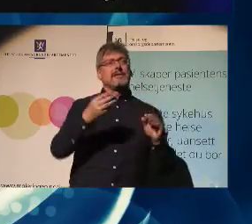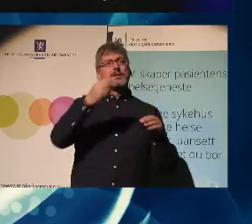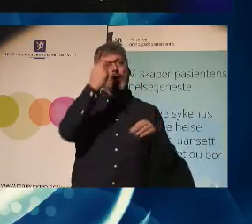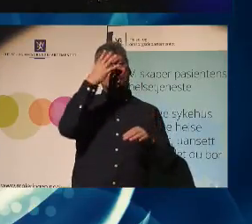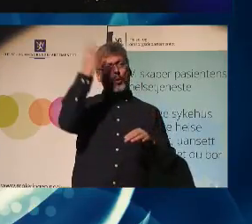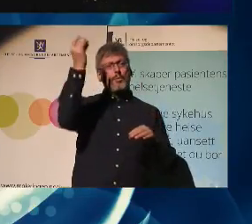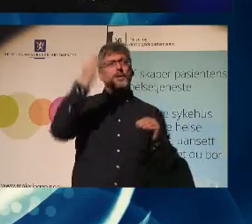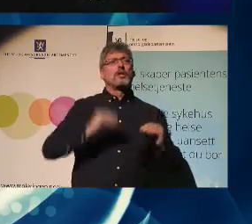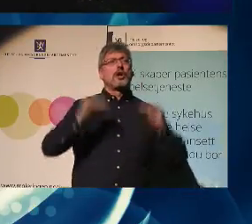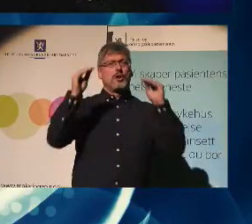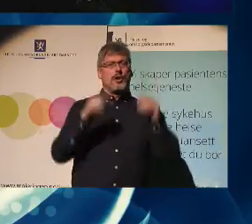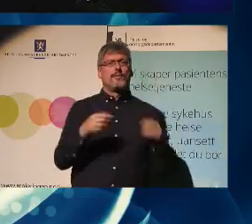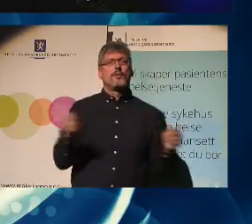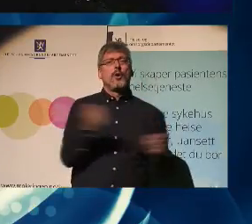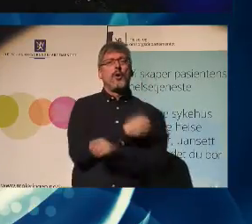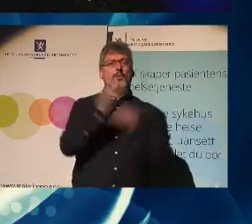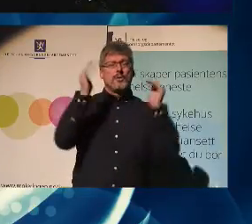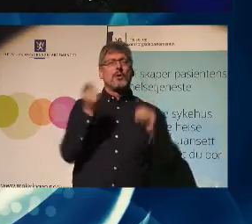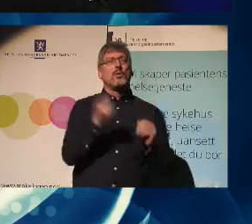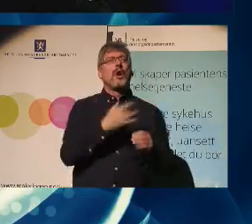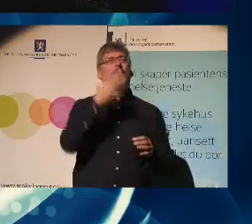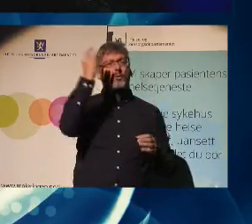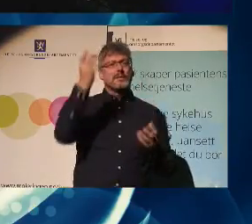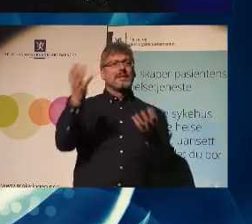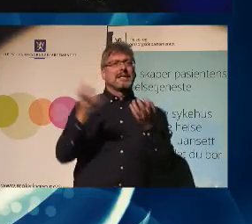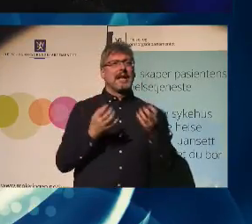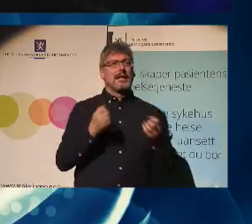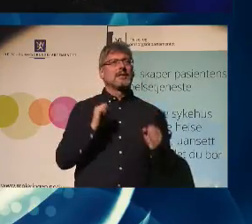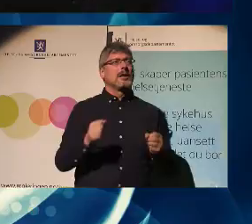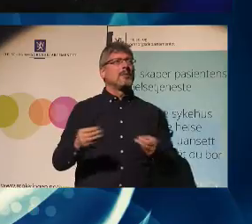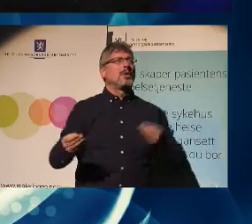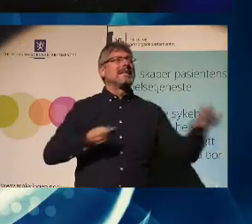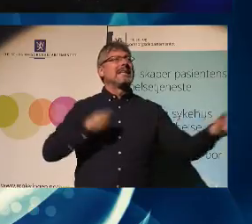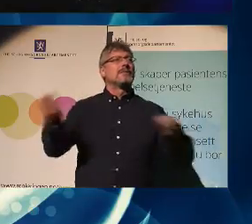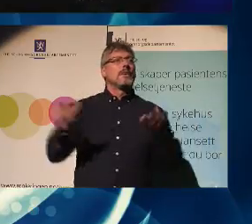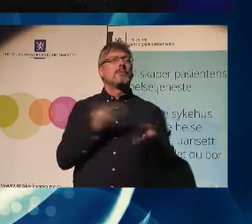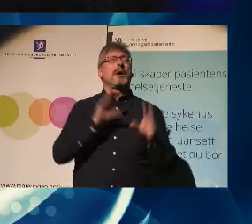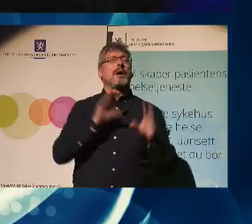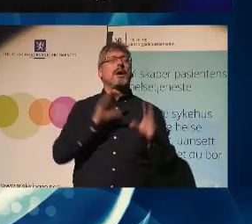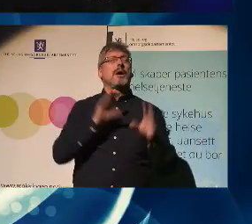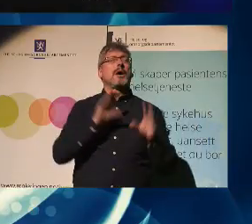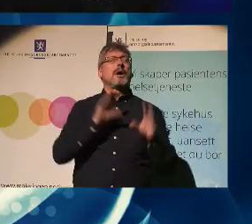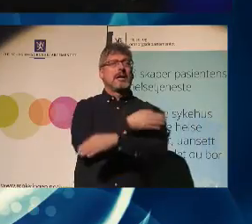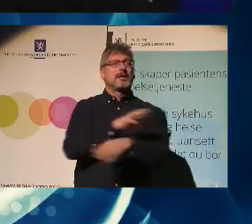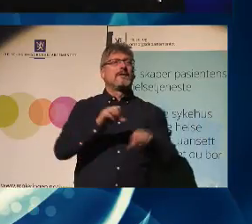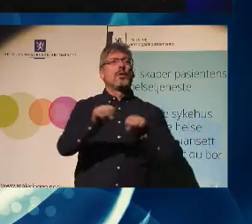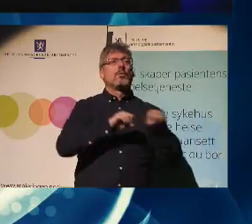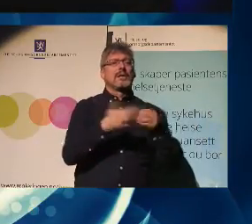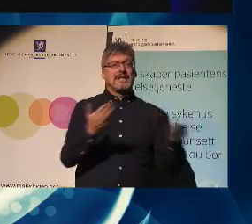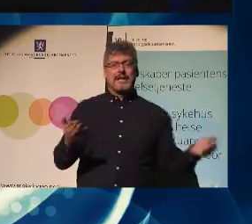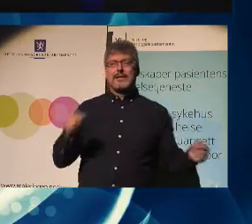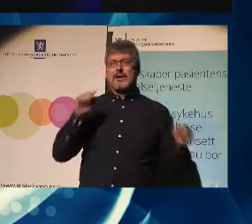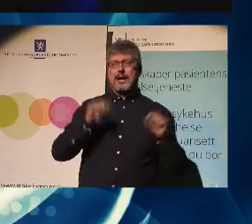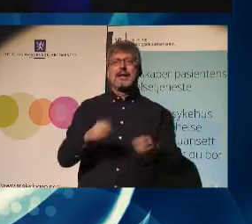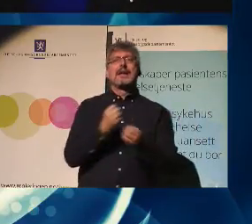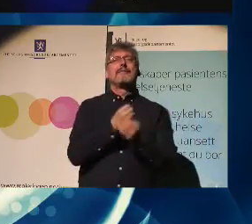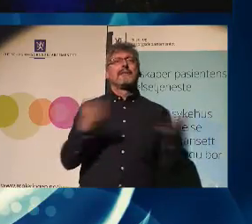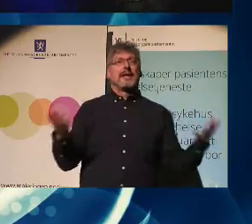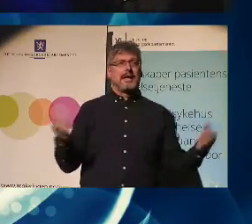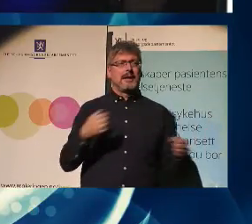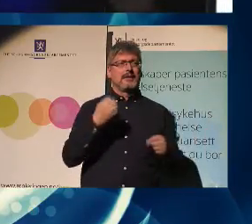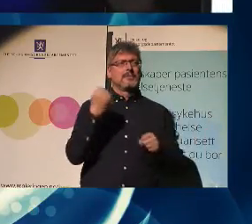kreve en omorganisering. Så noe av den kompetansen som trengs må jo også distribueres mye bedre på tvers av de kommunale tjenestene. Og her det flere som har jobbet med